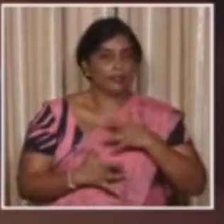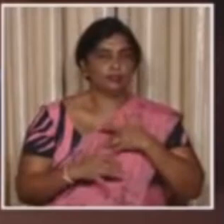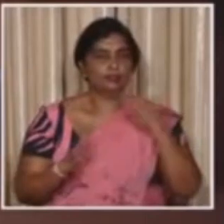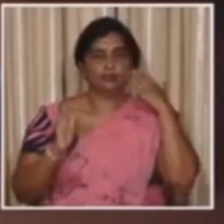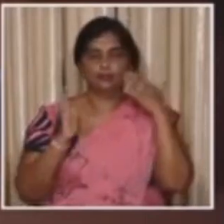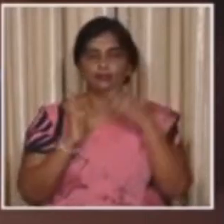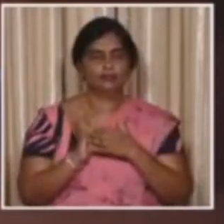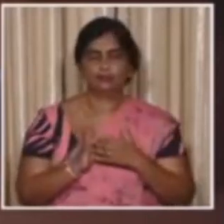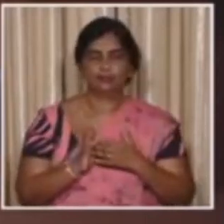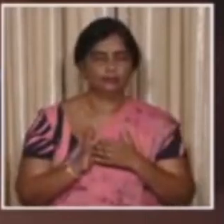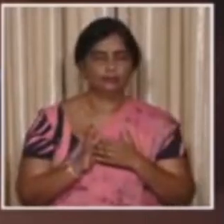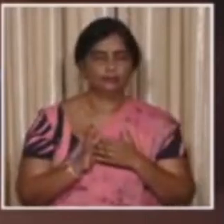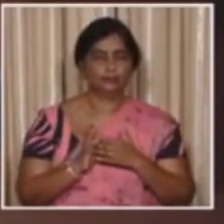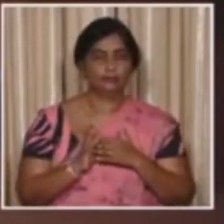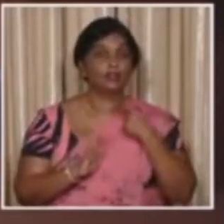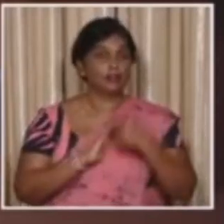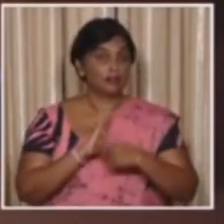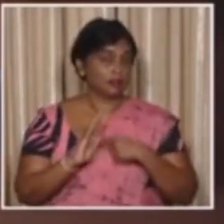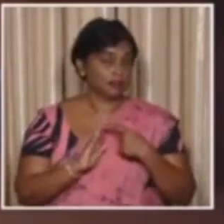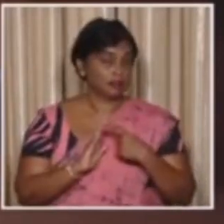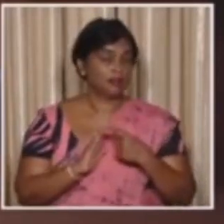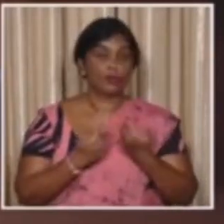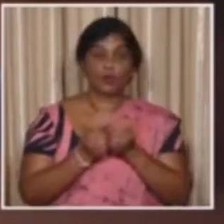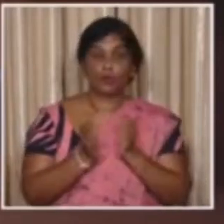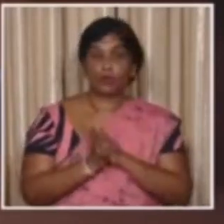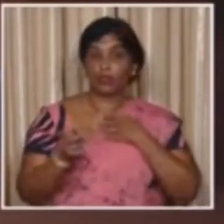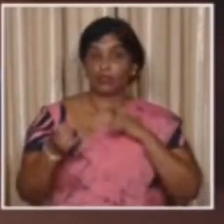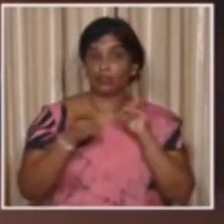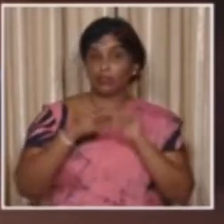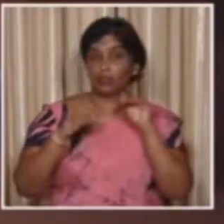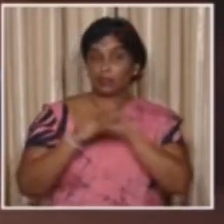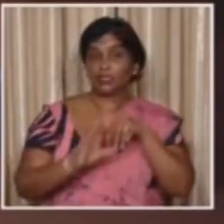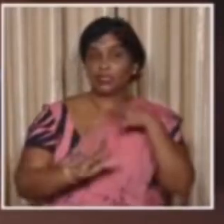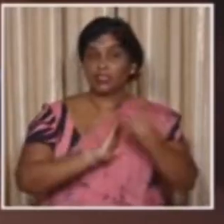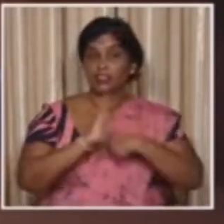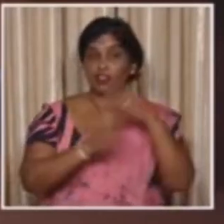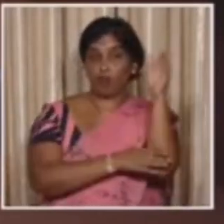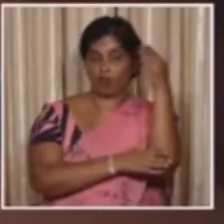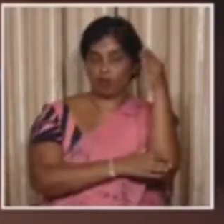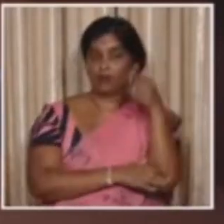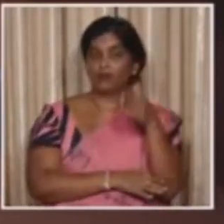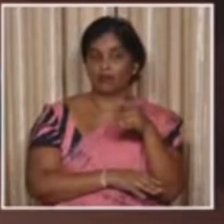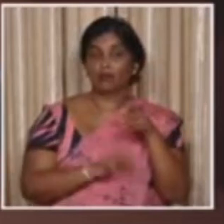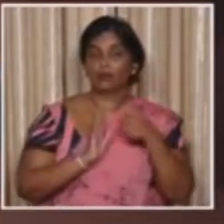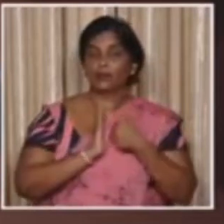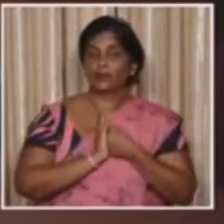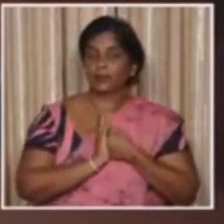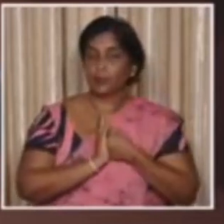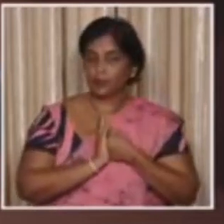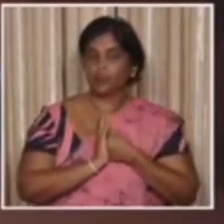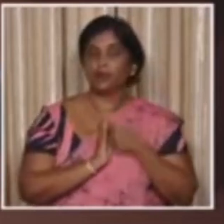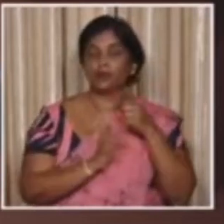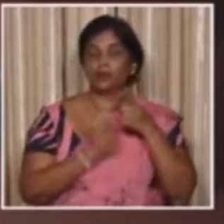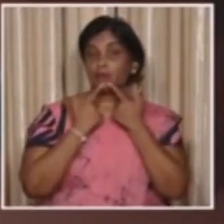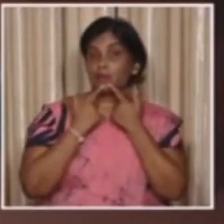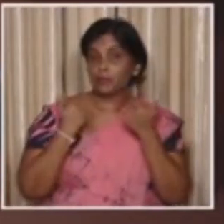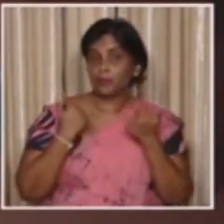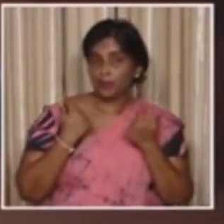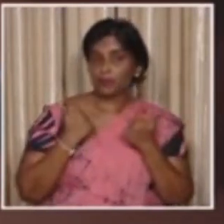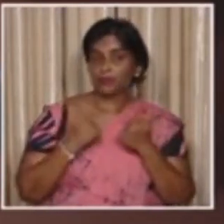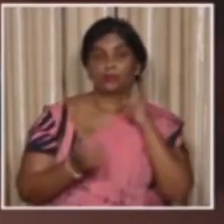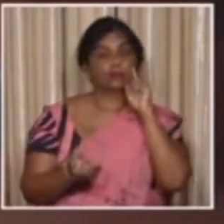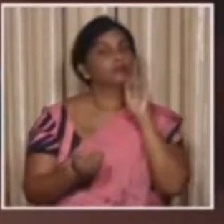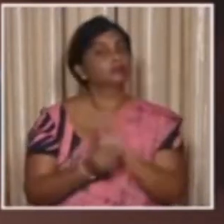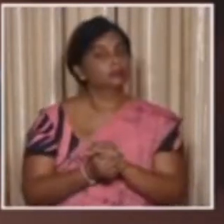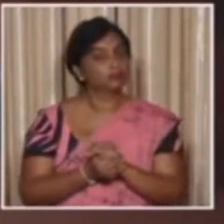karena winuat, ratat, taman tarangga wadine Sri Lanka kudiya tate, itu timna gaurawi, ini tina abimani,